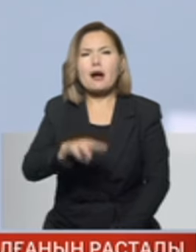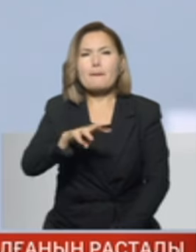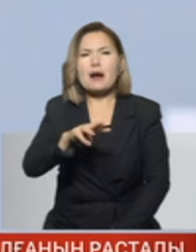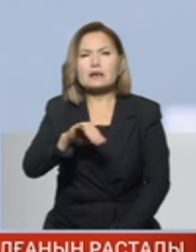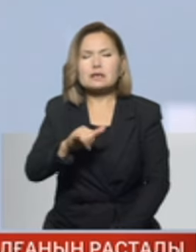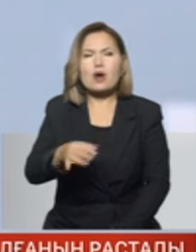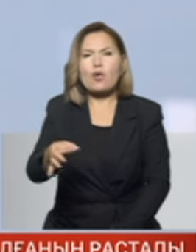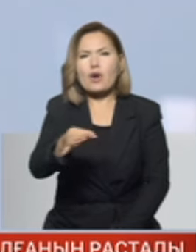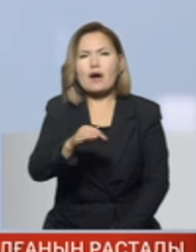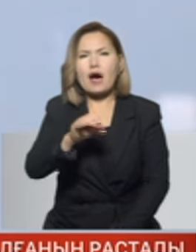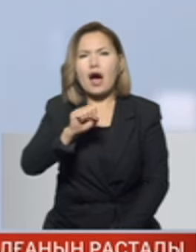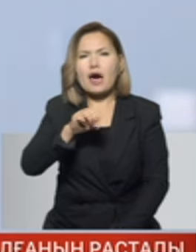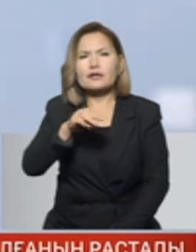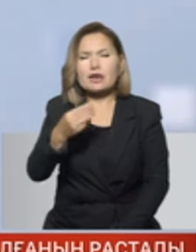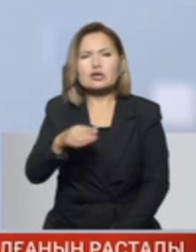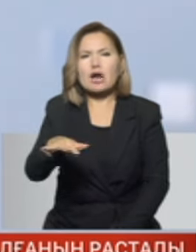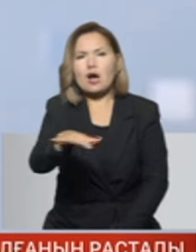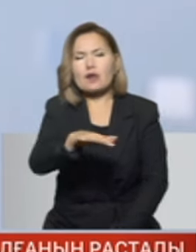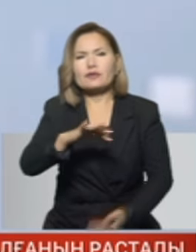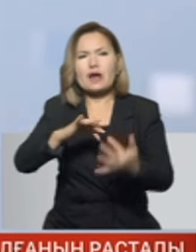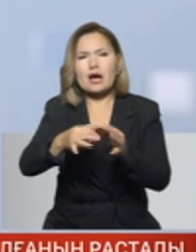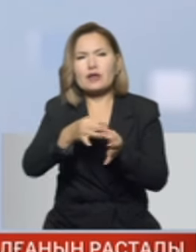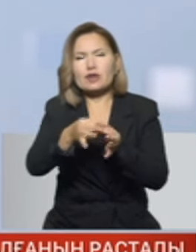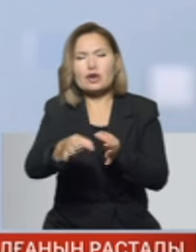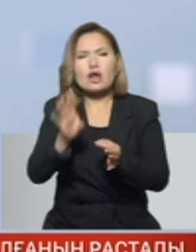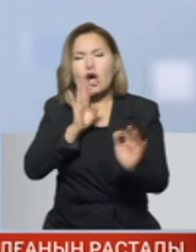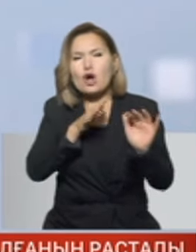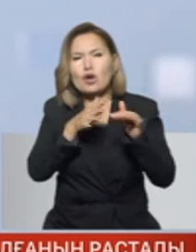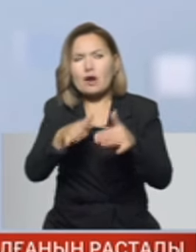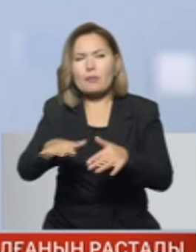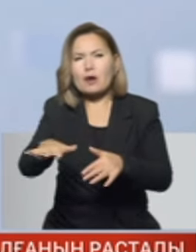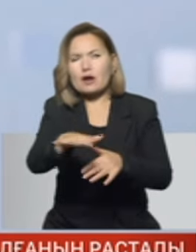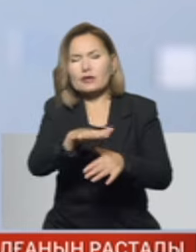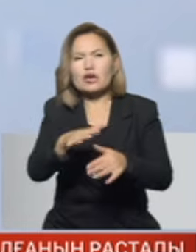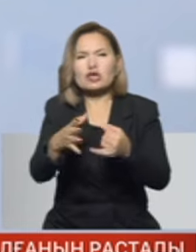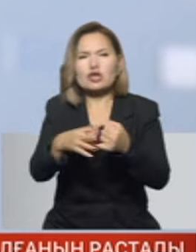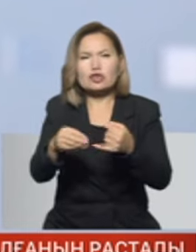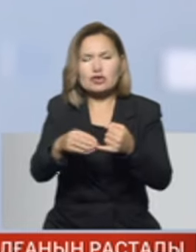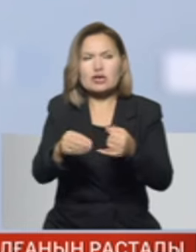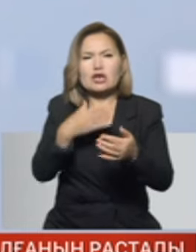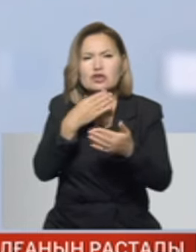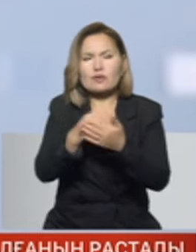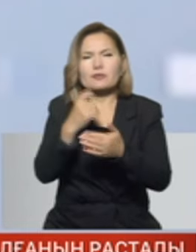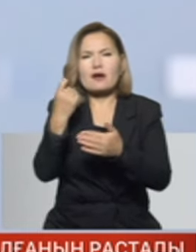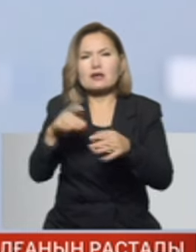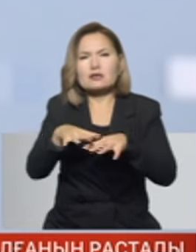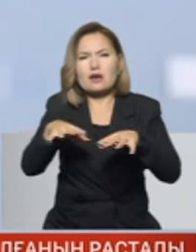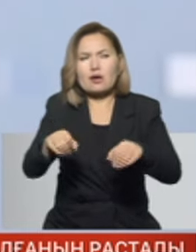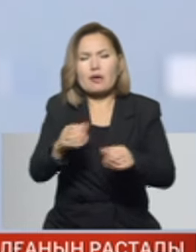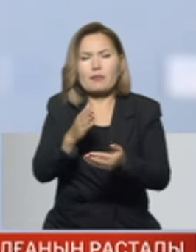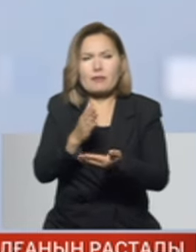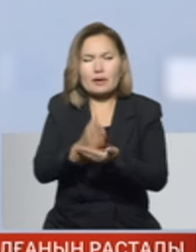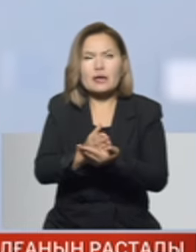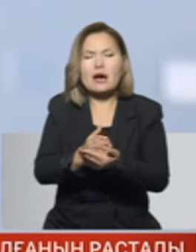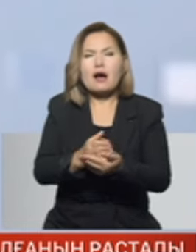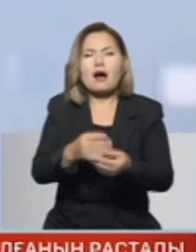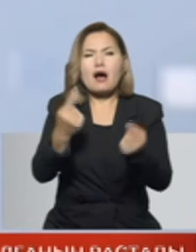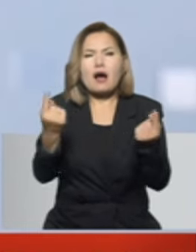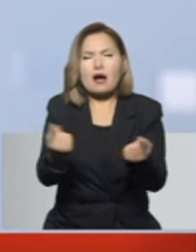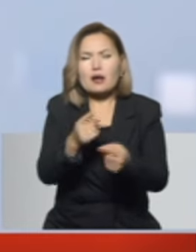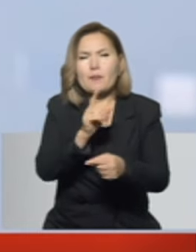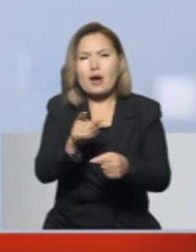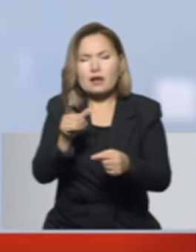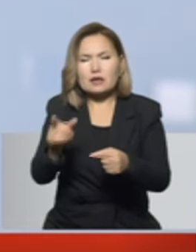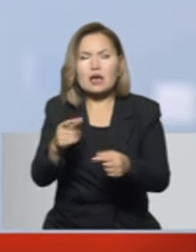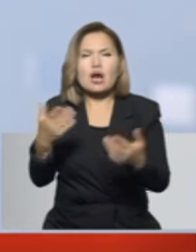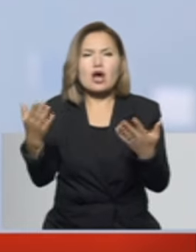Маңғыстауда Баутина Аташ ауылдарындағы теңіз жағалауы түгелге жуық жекенің меншігіне өтіп кеткен. Соның салдарынан қарапайым тұрғындардың тынығып